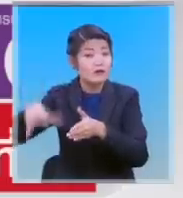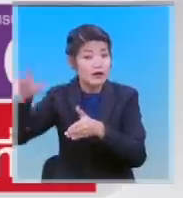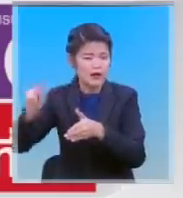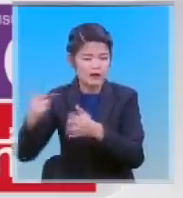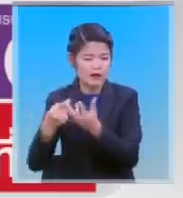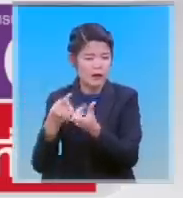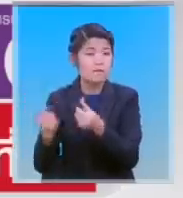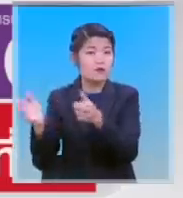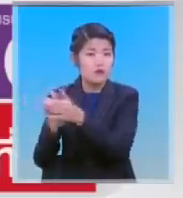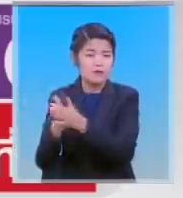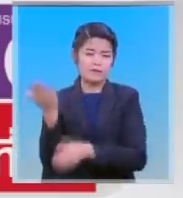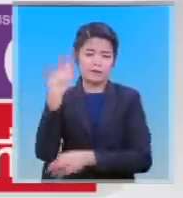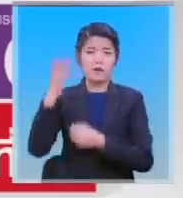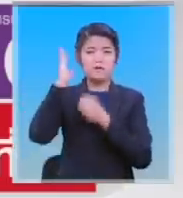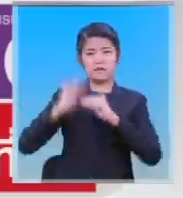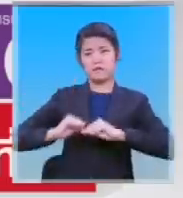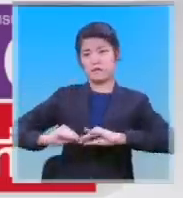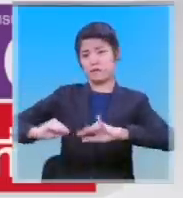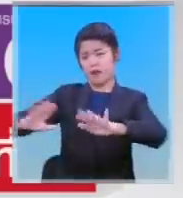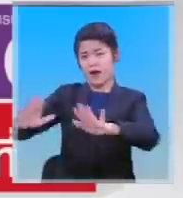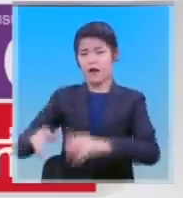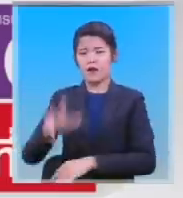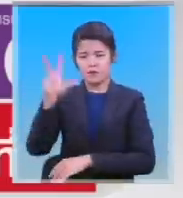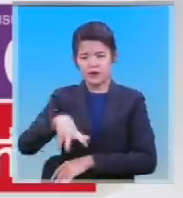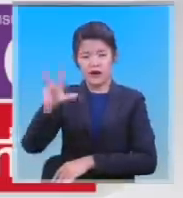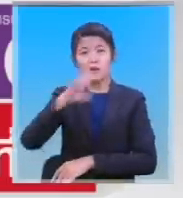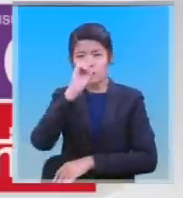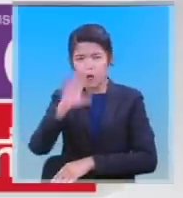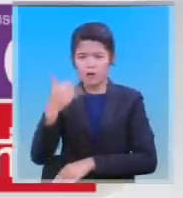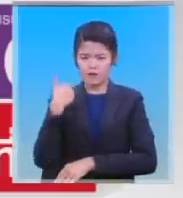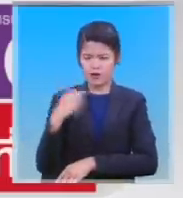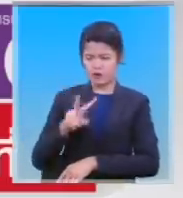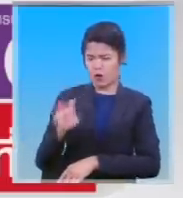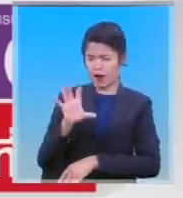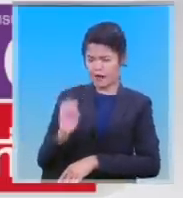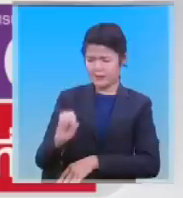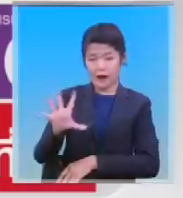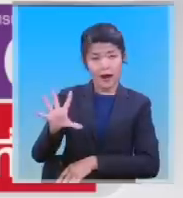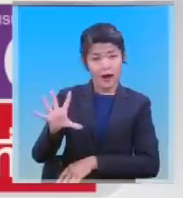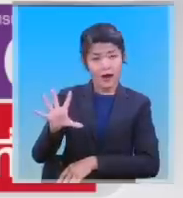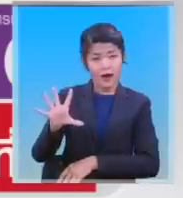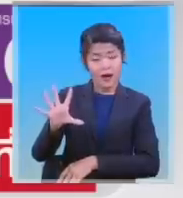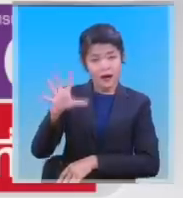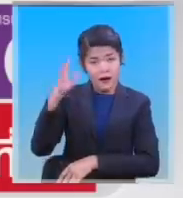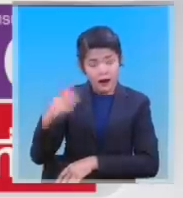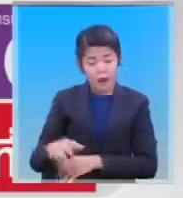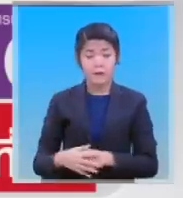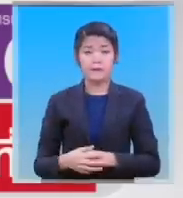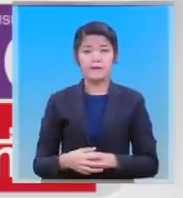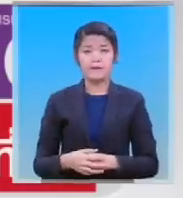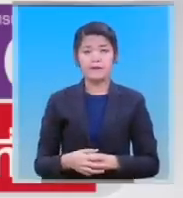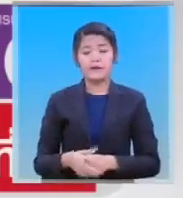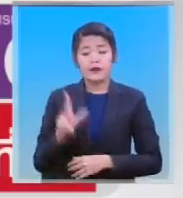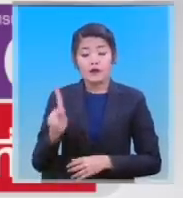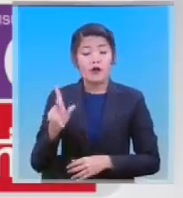ที่แถลงเนี่ยนะ คะ ในส่วนของเพื่อไทยบอกว่ามีอยู่255 ค่ะ นะคะ ซ ึ่งหลังจากที่กก